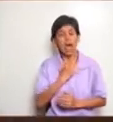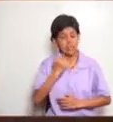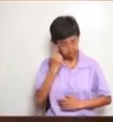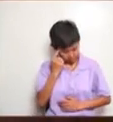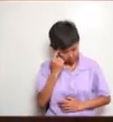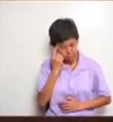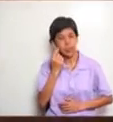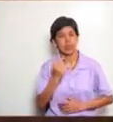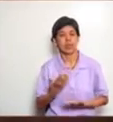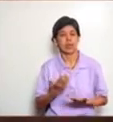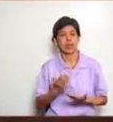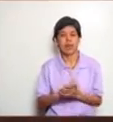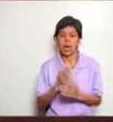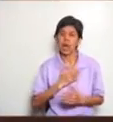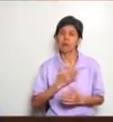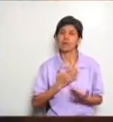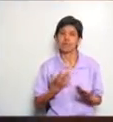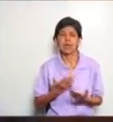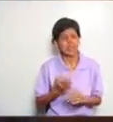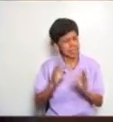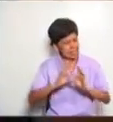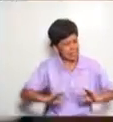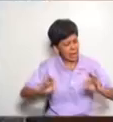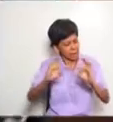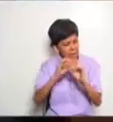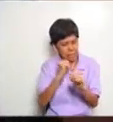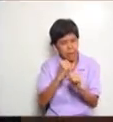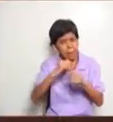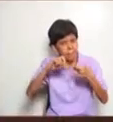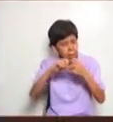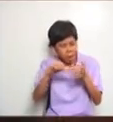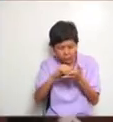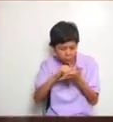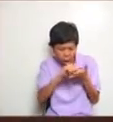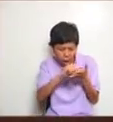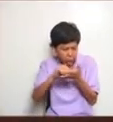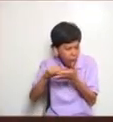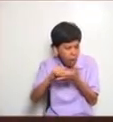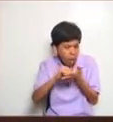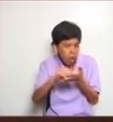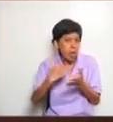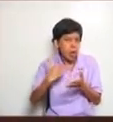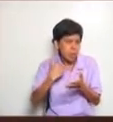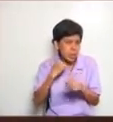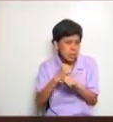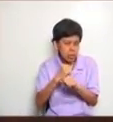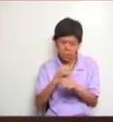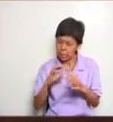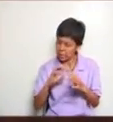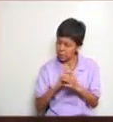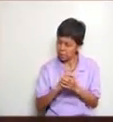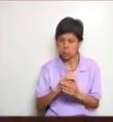เบื้องบนอ้าว...โรงท่ครับกุแจที่เอาไปชายในการแ้ปัญหามันจงมด้ามเรวปรยาและสัทธา